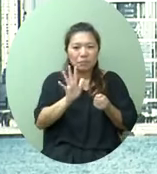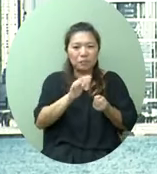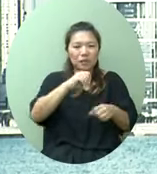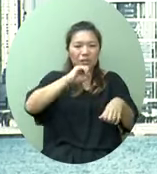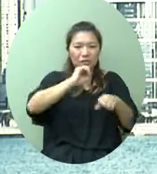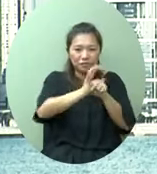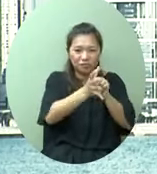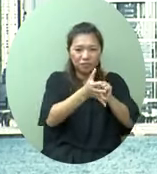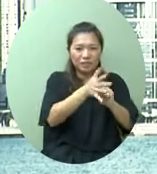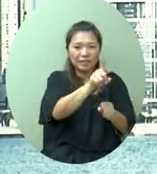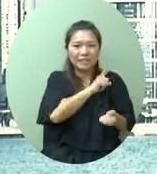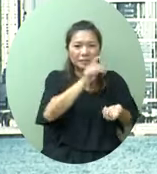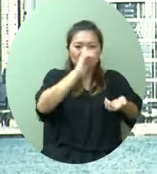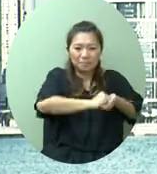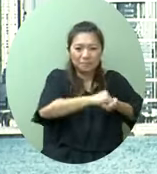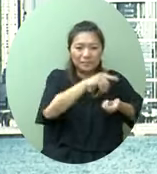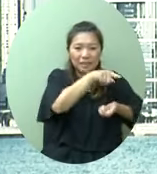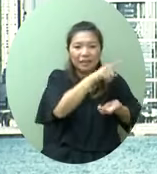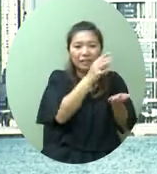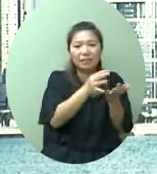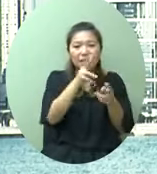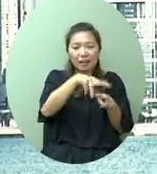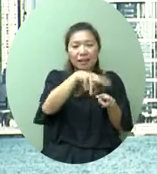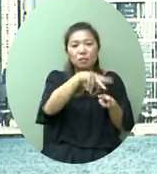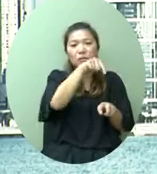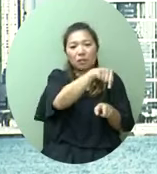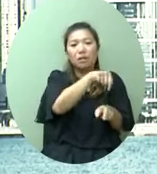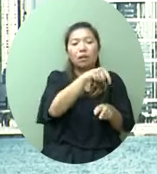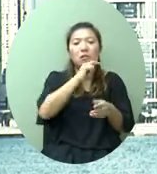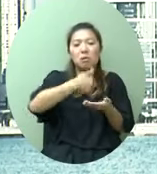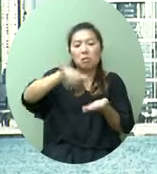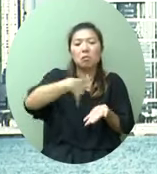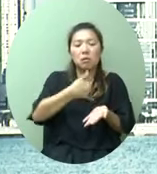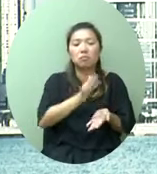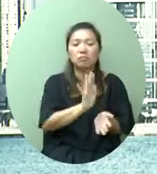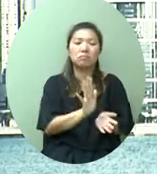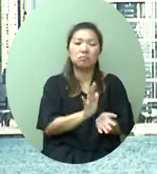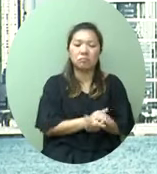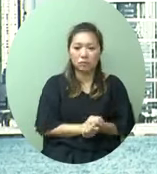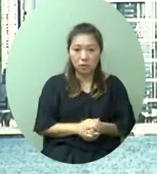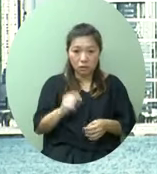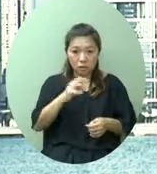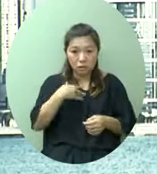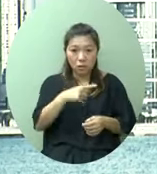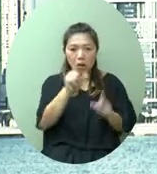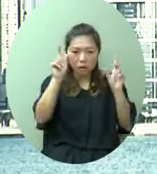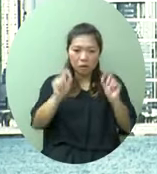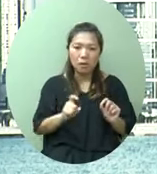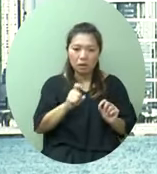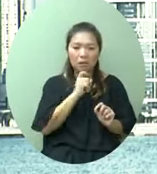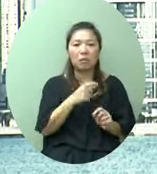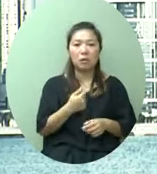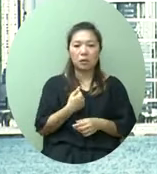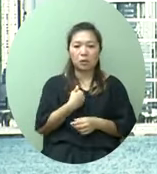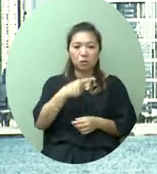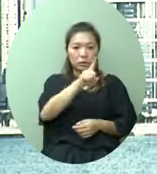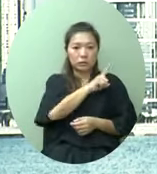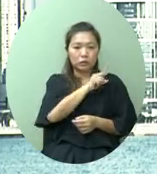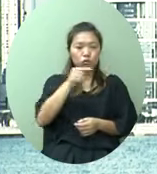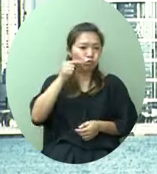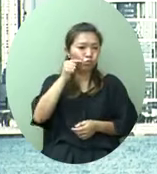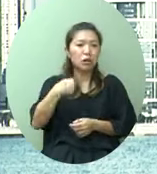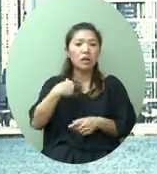存個內地咧嚟到講通關嚇。咁呢個情形咧，佢哋都了解啊，我都親自應該係回答